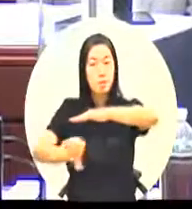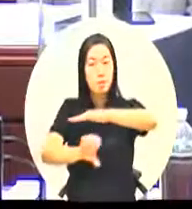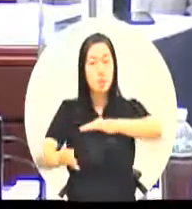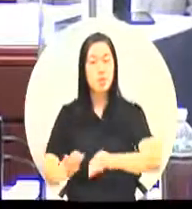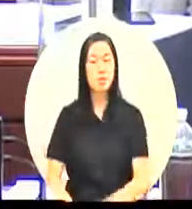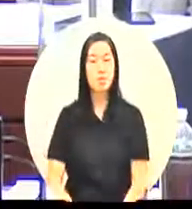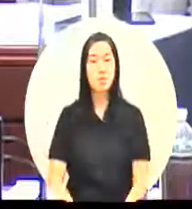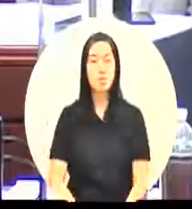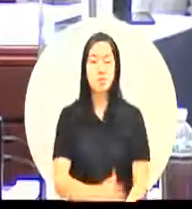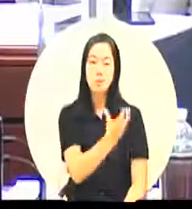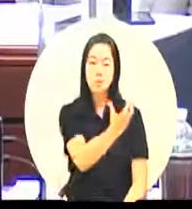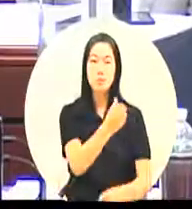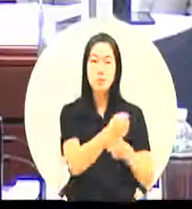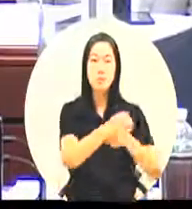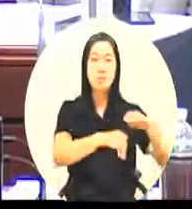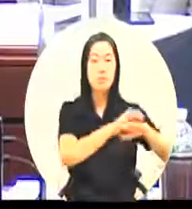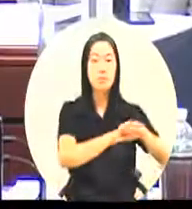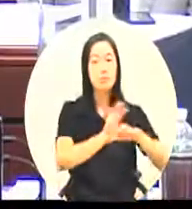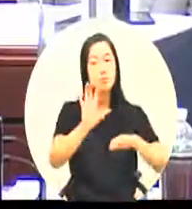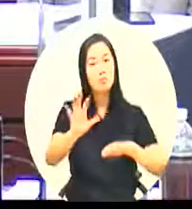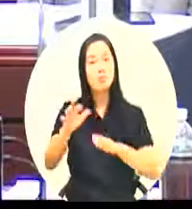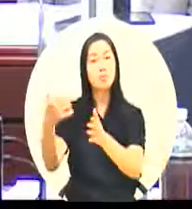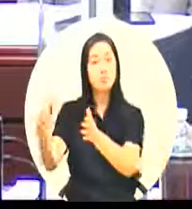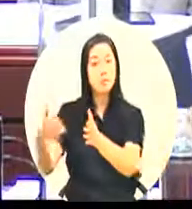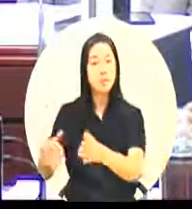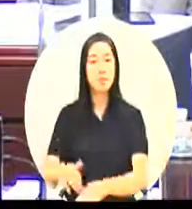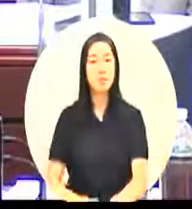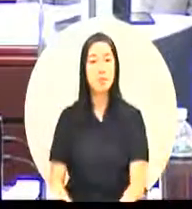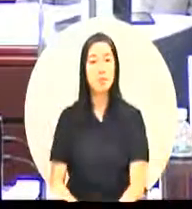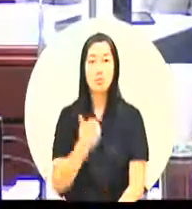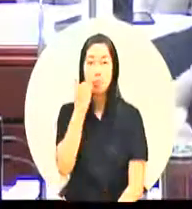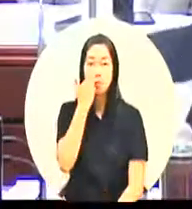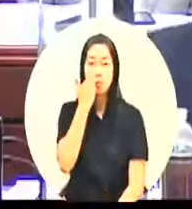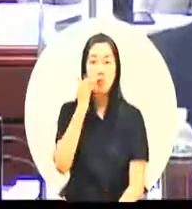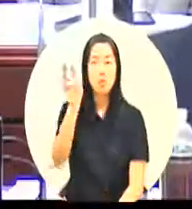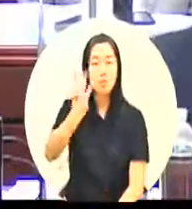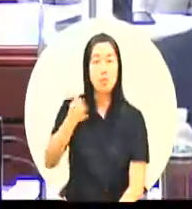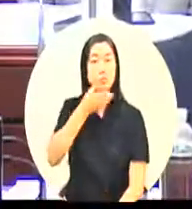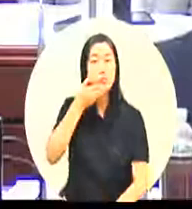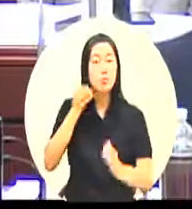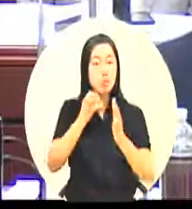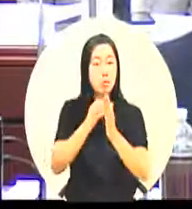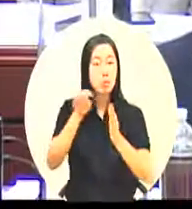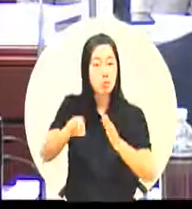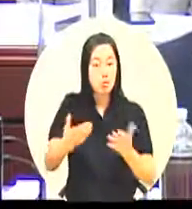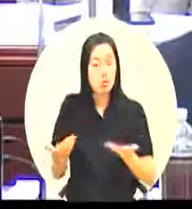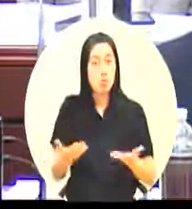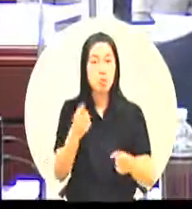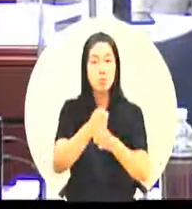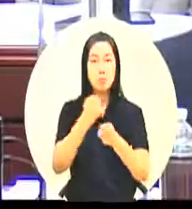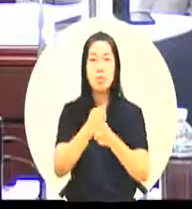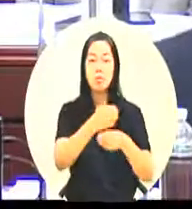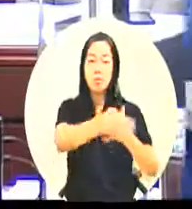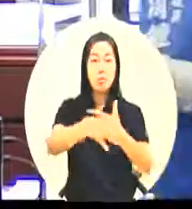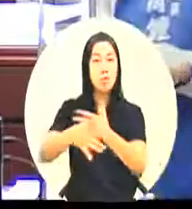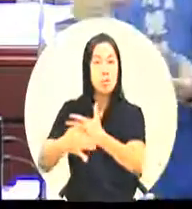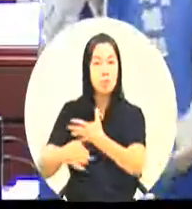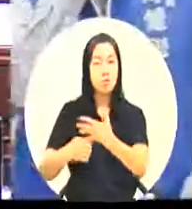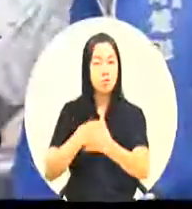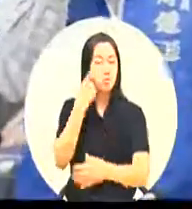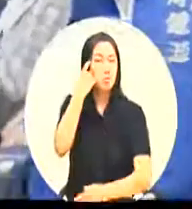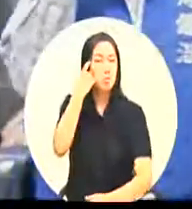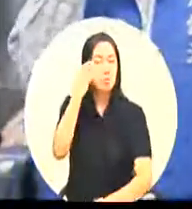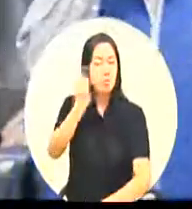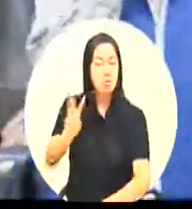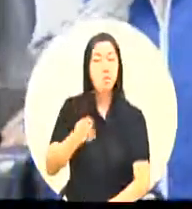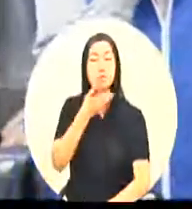成，有些还没有完成。如果水利局在这个部分有做的不够，那我想我们的水利